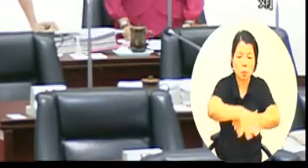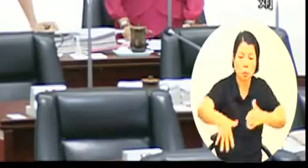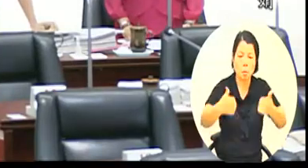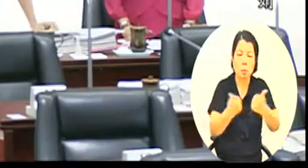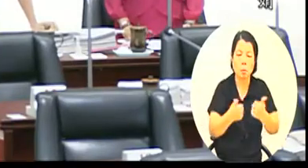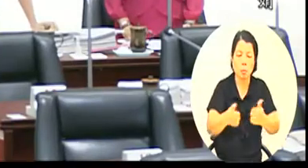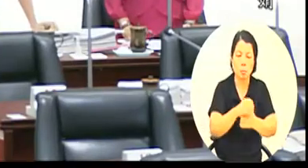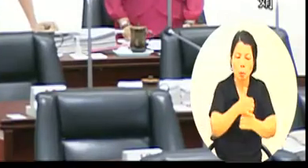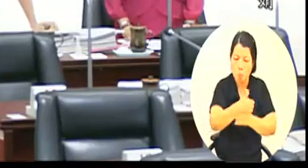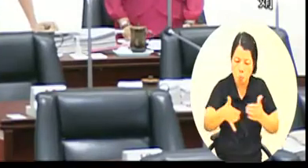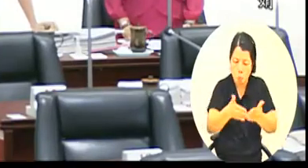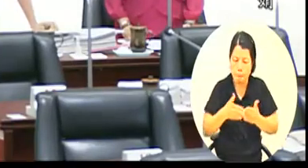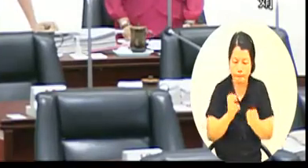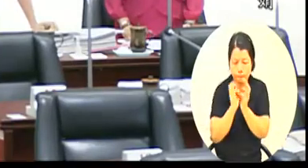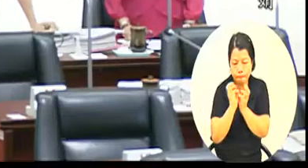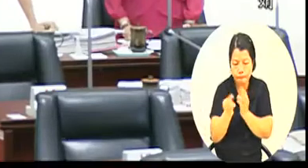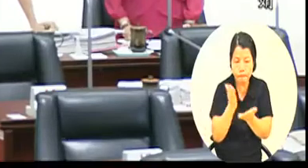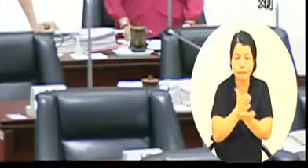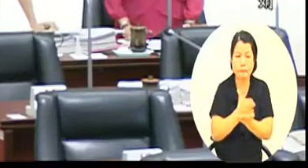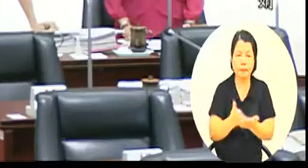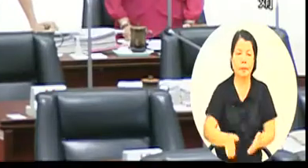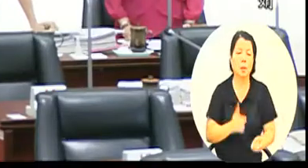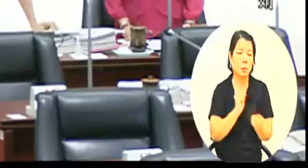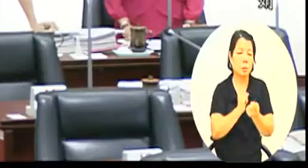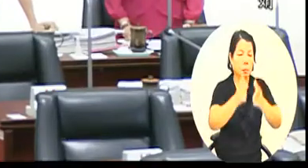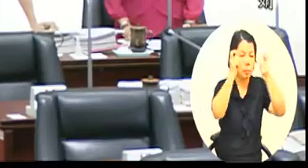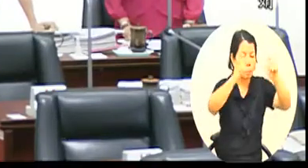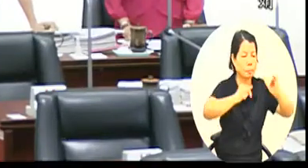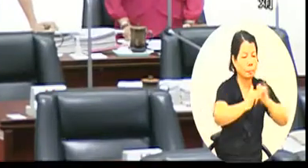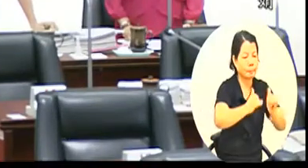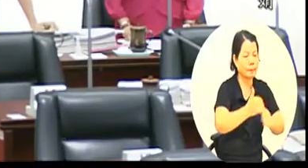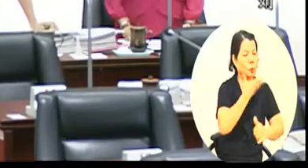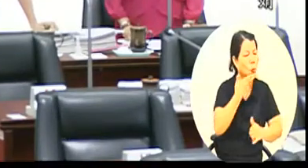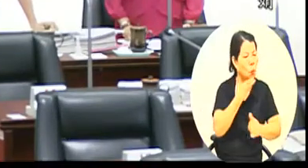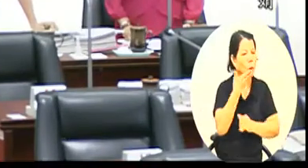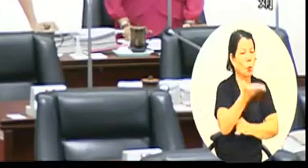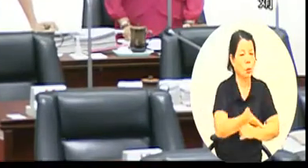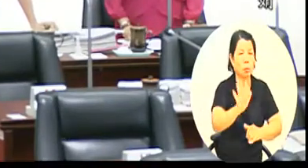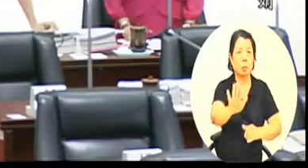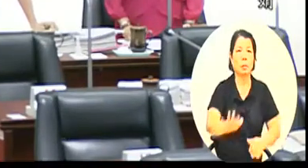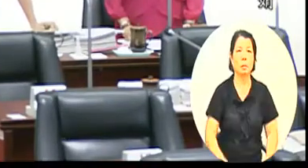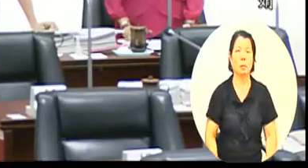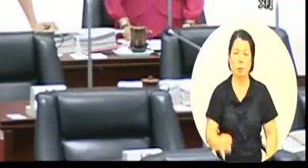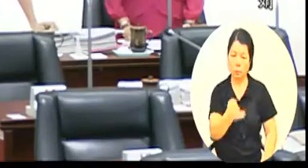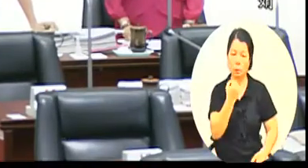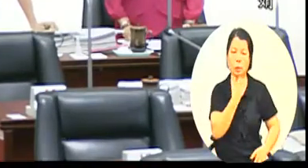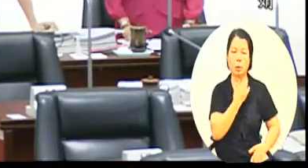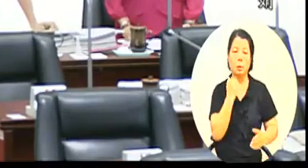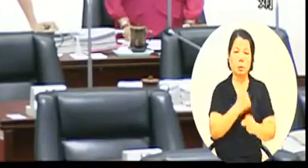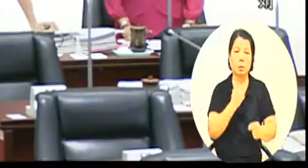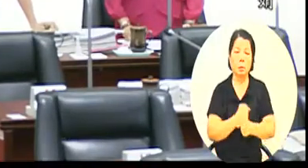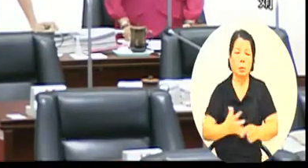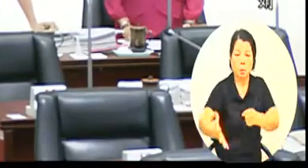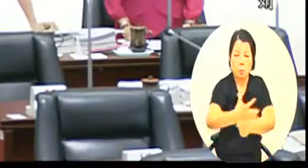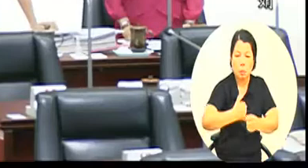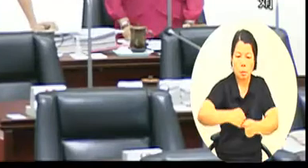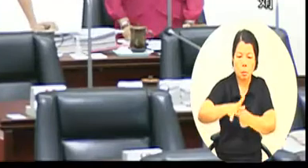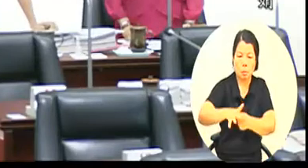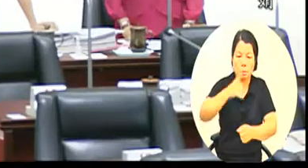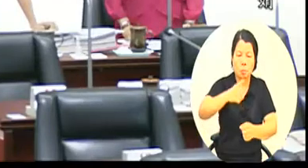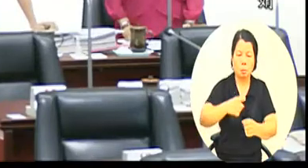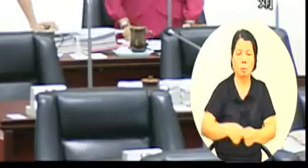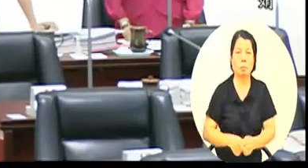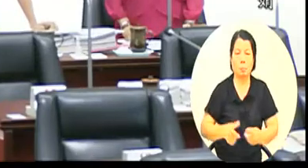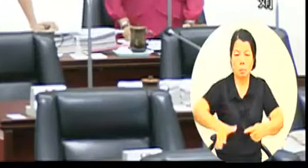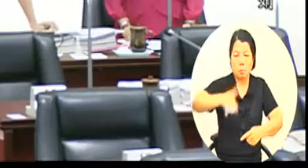细致的评估，我相信这是高雄市民之福。你们甚至可以做出一套台湾第一套，就是